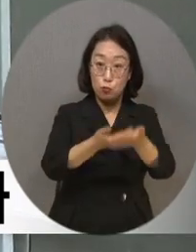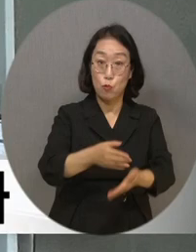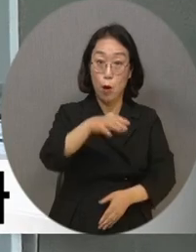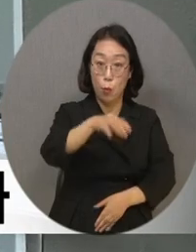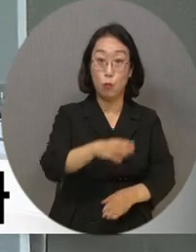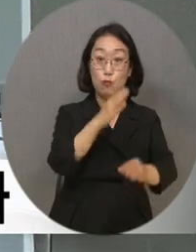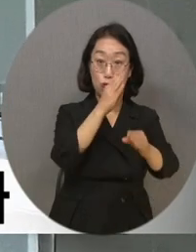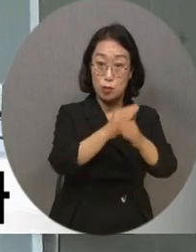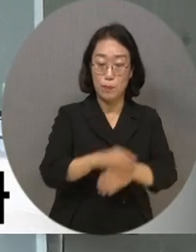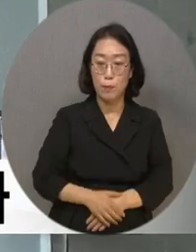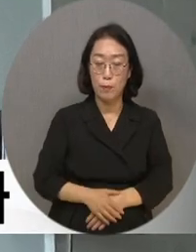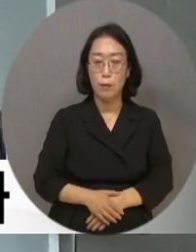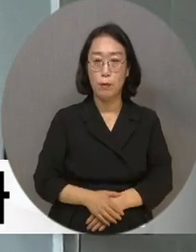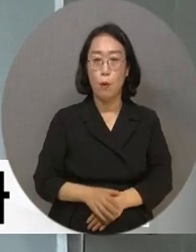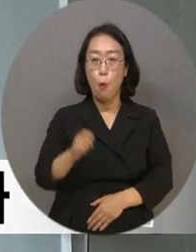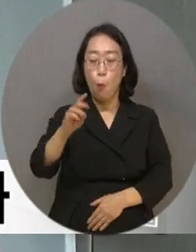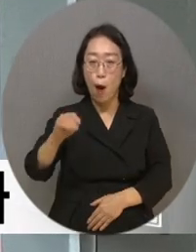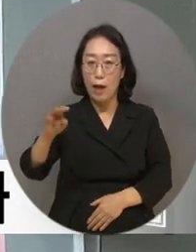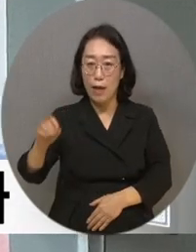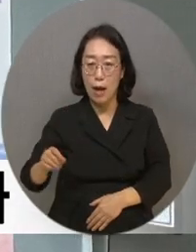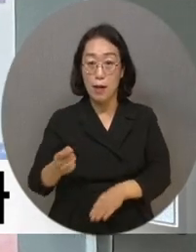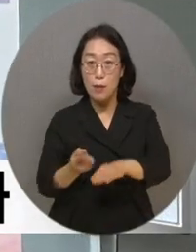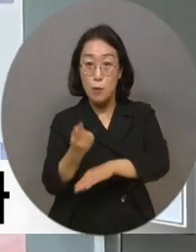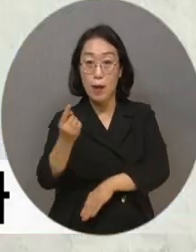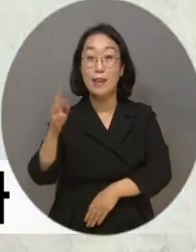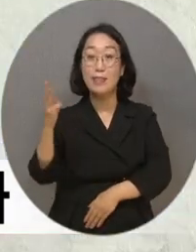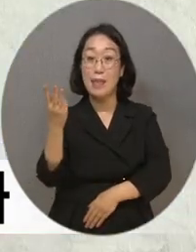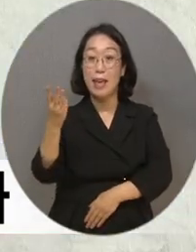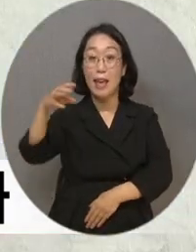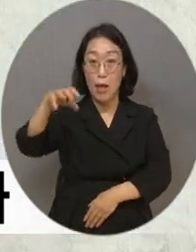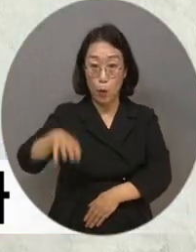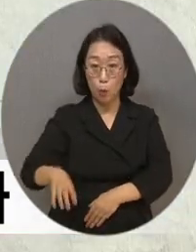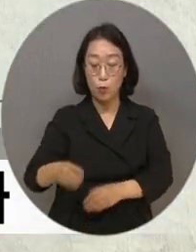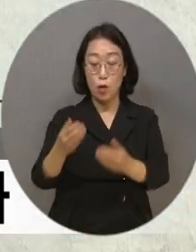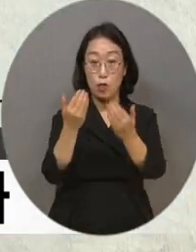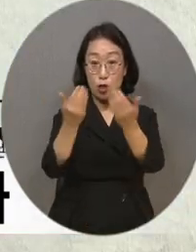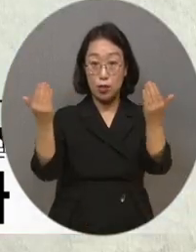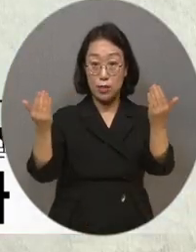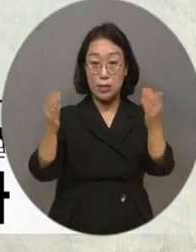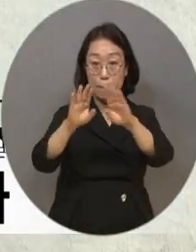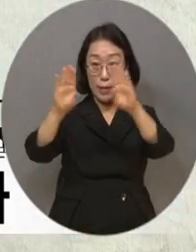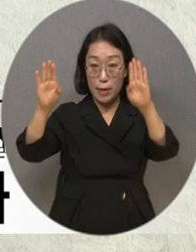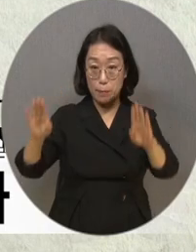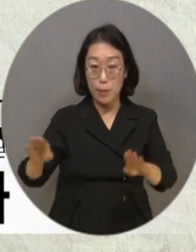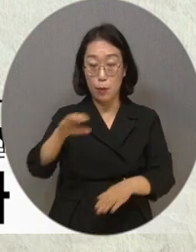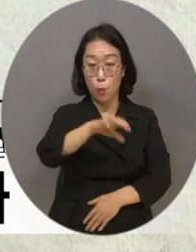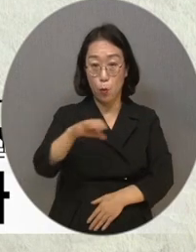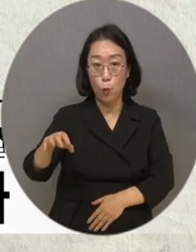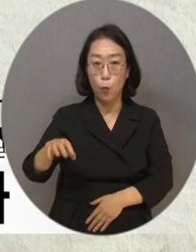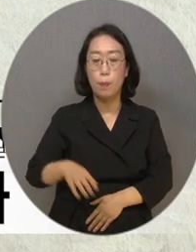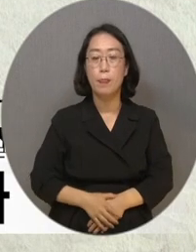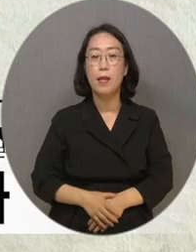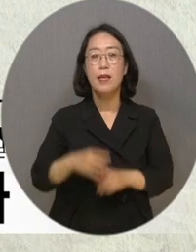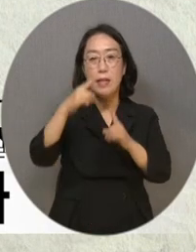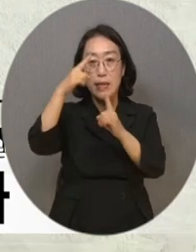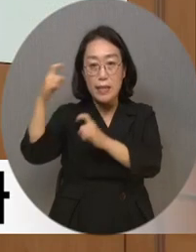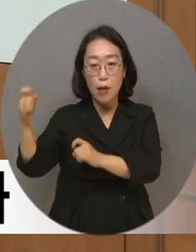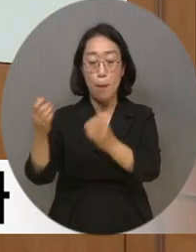광양, 순천, 해남 3개 특별 전시관, 14개 시군이 참여하는 시군 기념전 등이